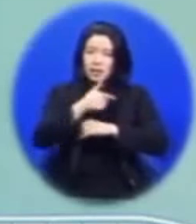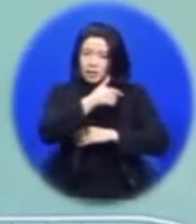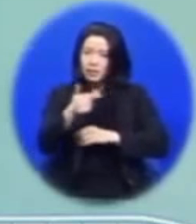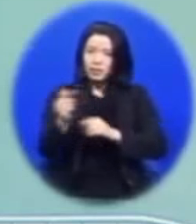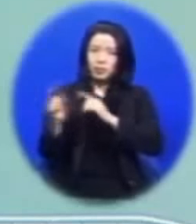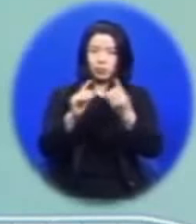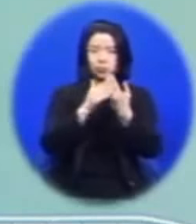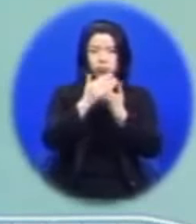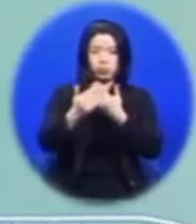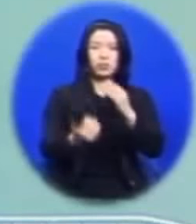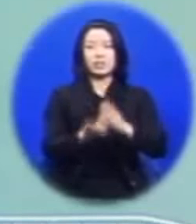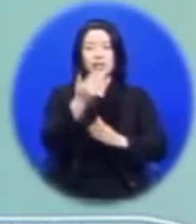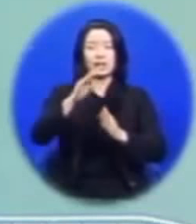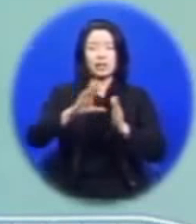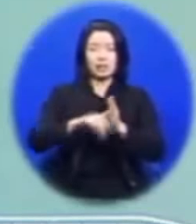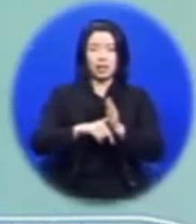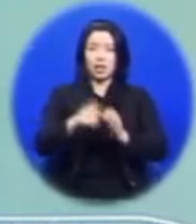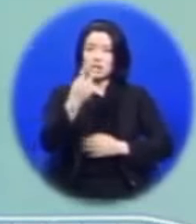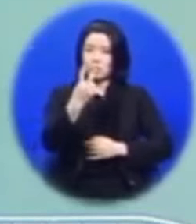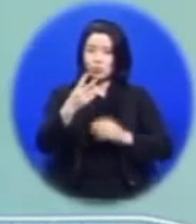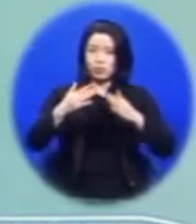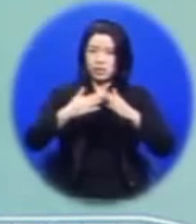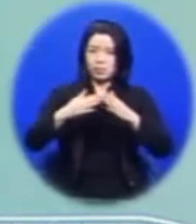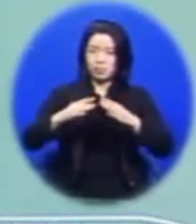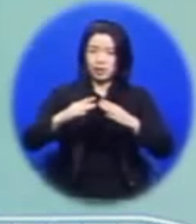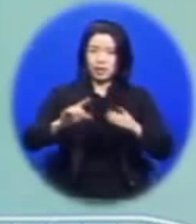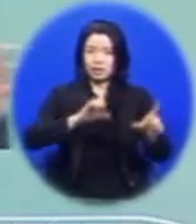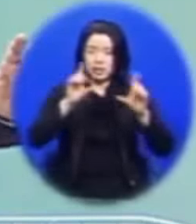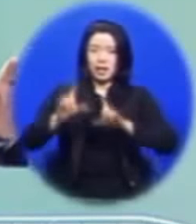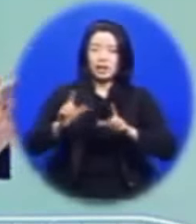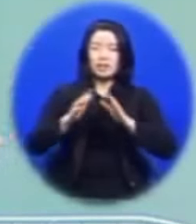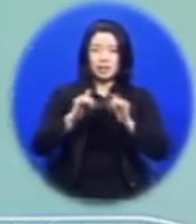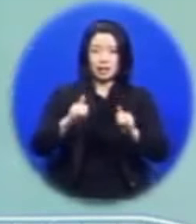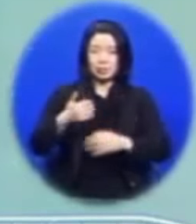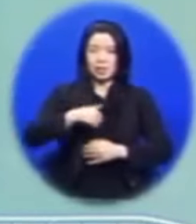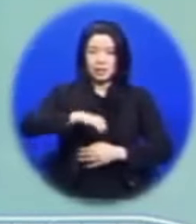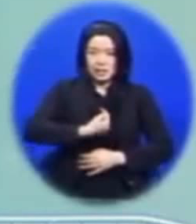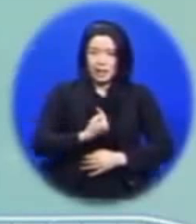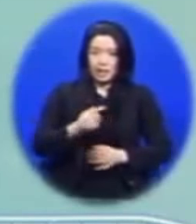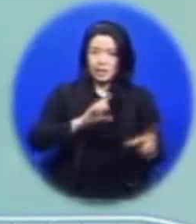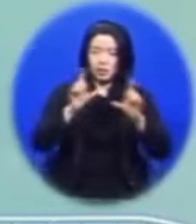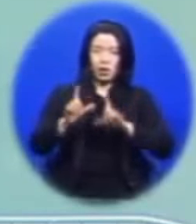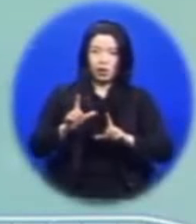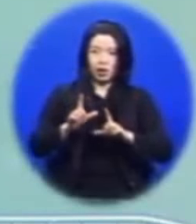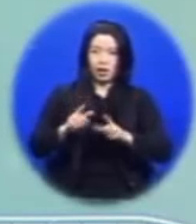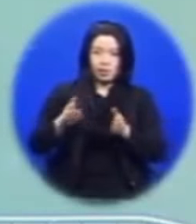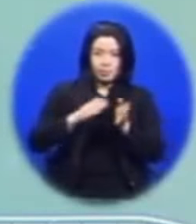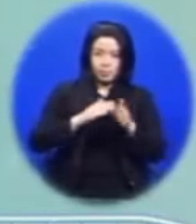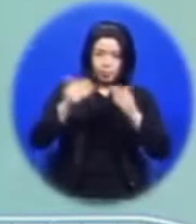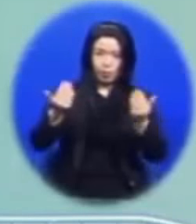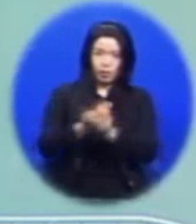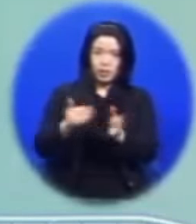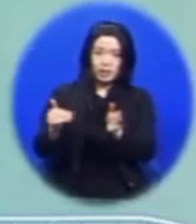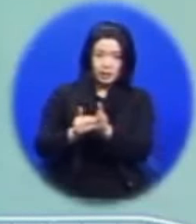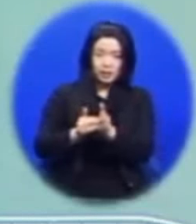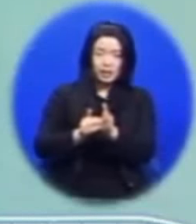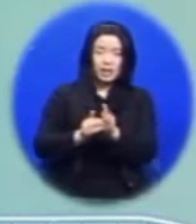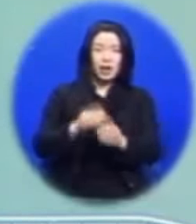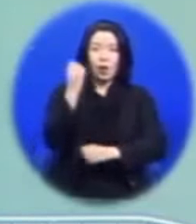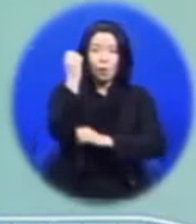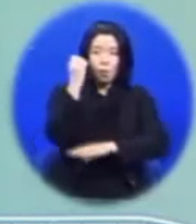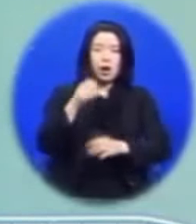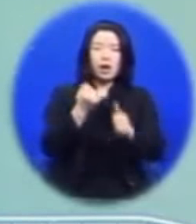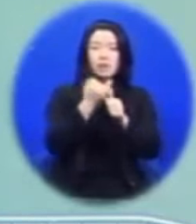일어나면서이 두 집 살림 하던 남자들이 자기 생활을 정리하고 본부인에게 돌아가서 봄